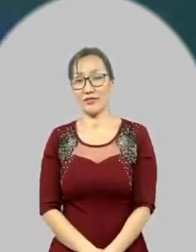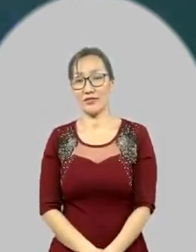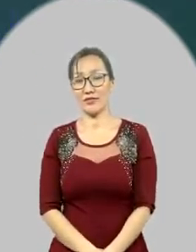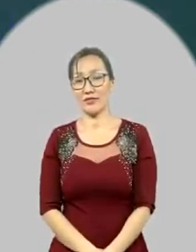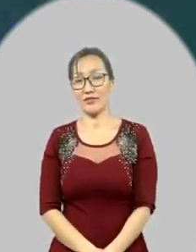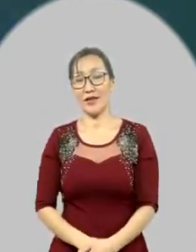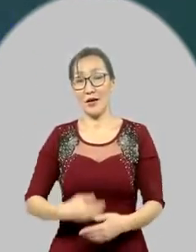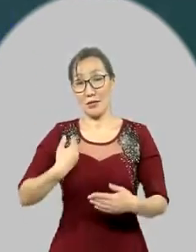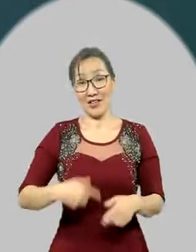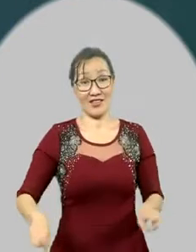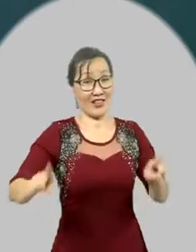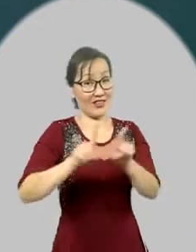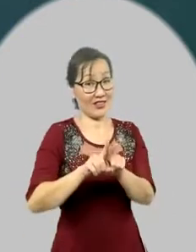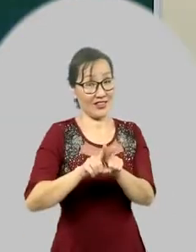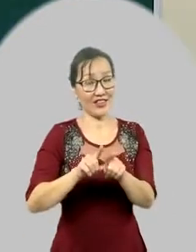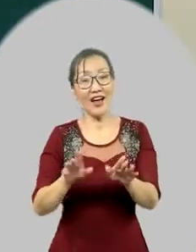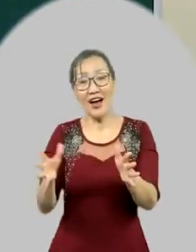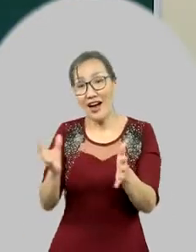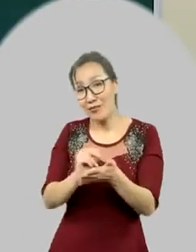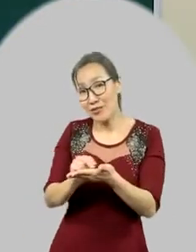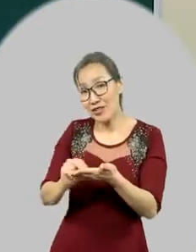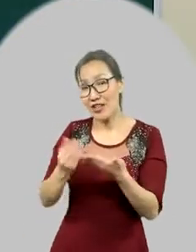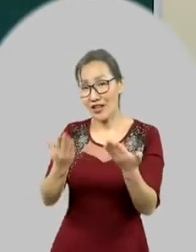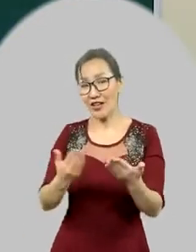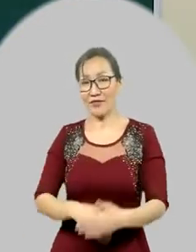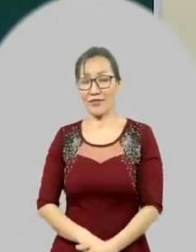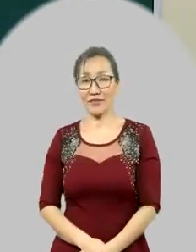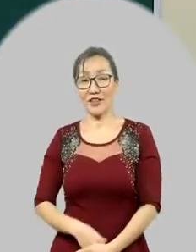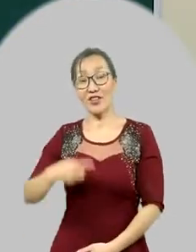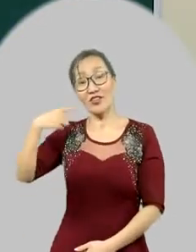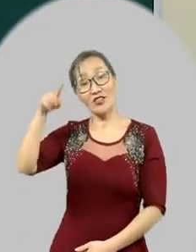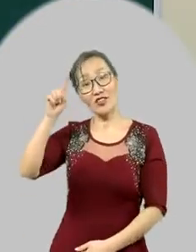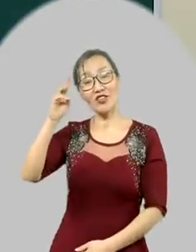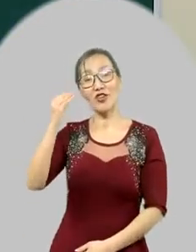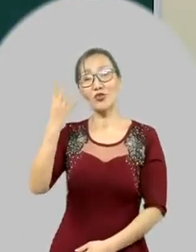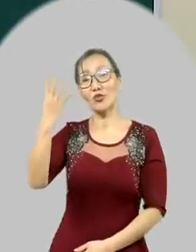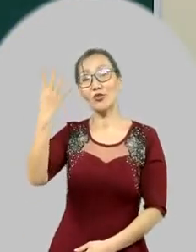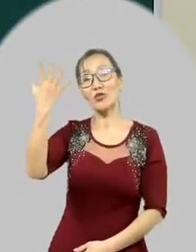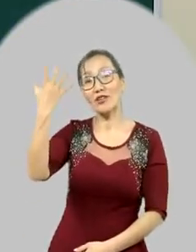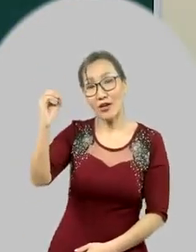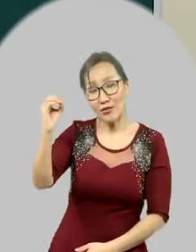За, багштайгаа зэрэгцээд бичээрэй. Эхний тоо 450.